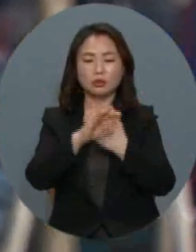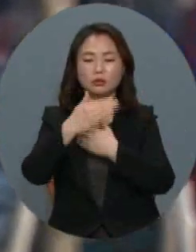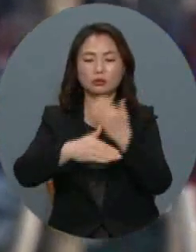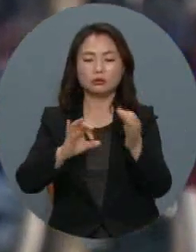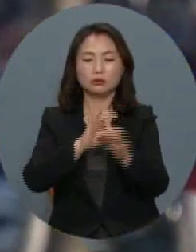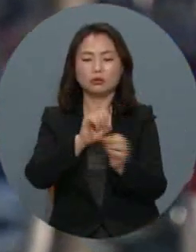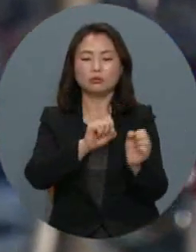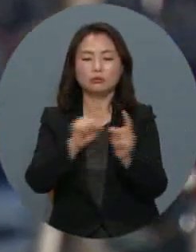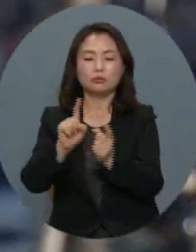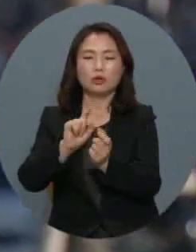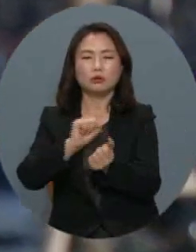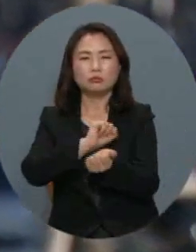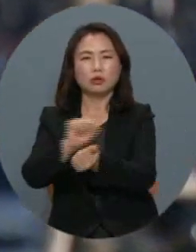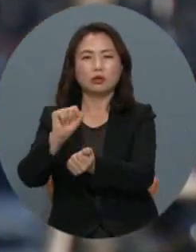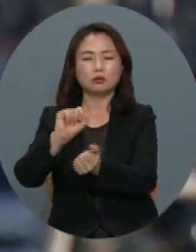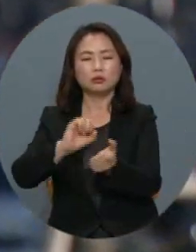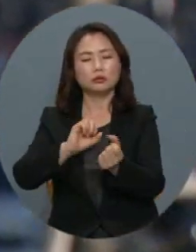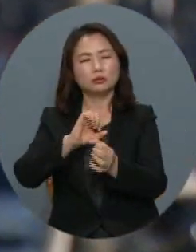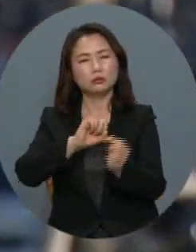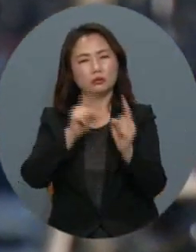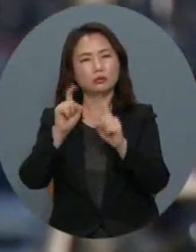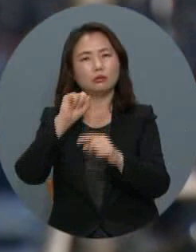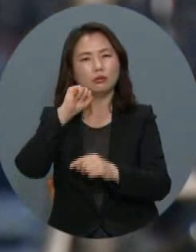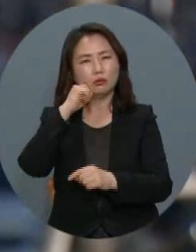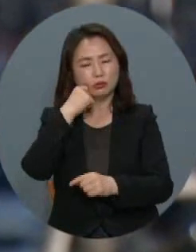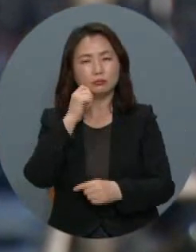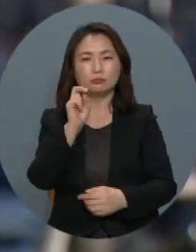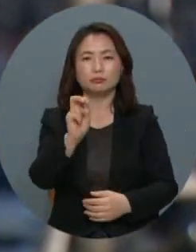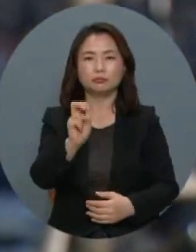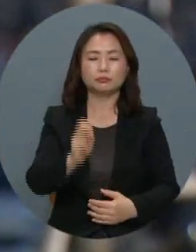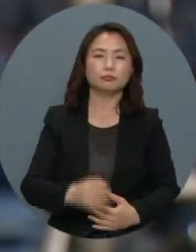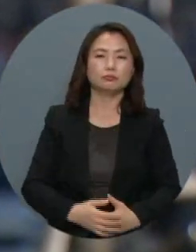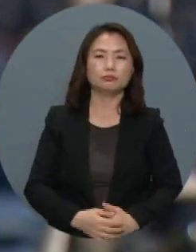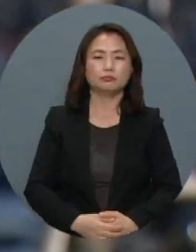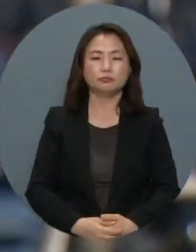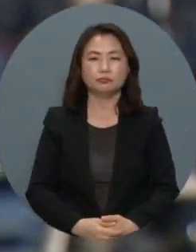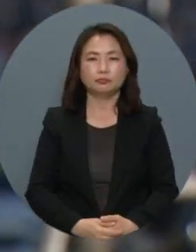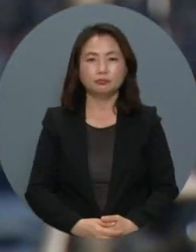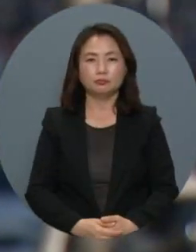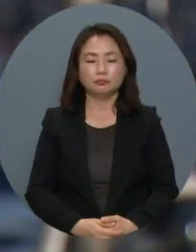대구 경제 회상을 기대하긴 어려워 보입니다. MBC 뉴스 이상원입니다.